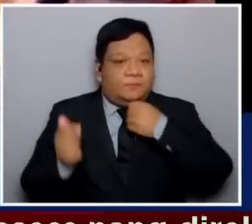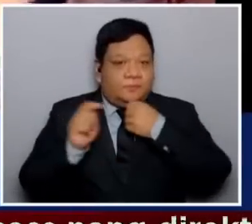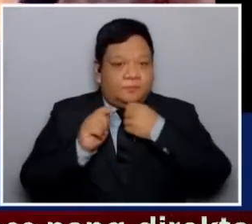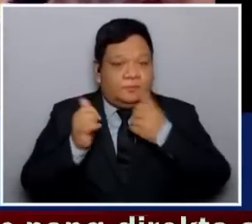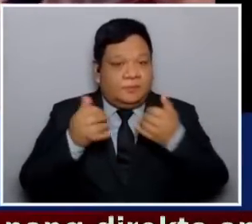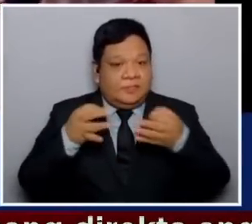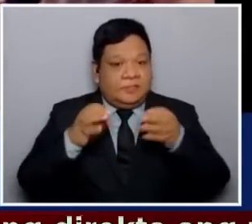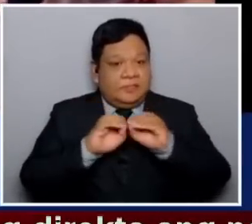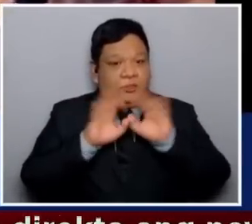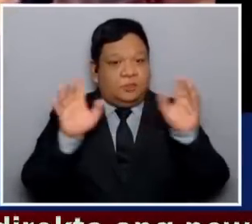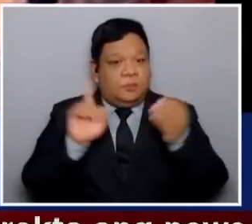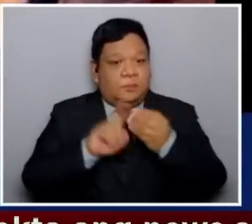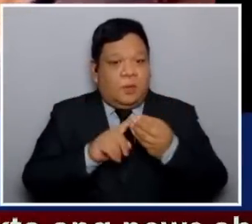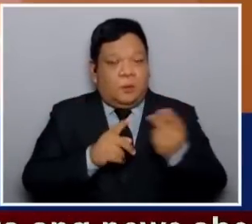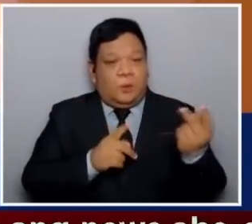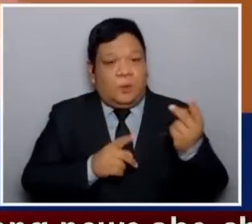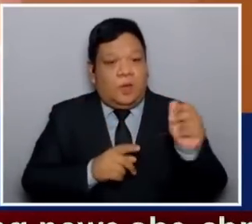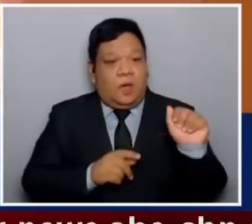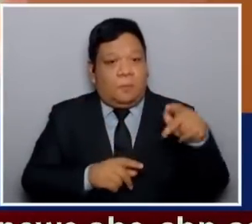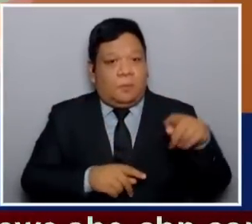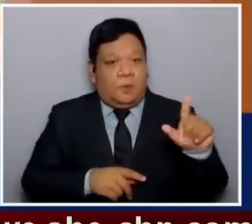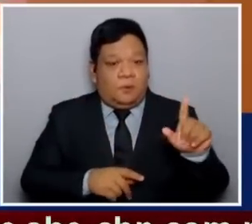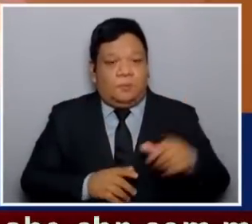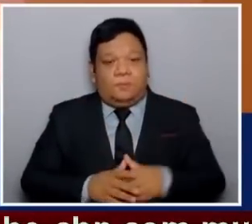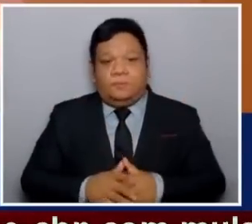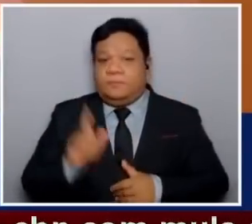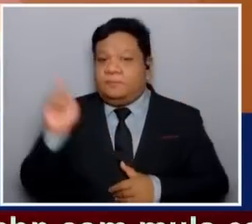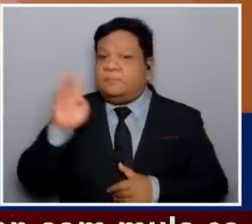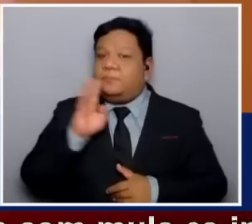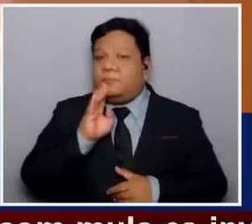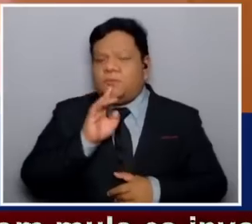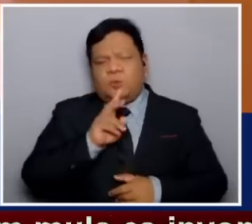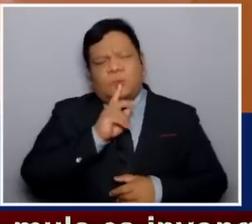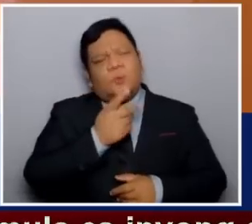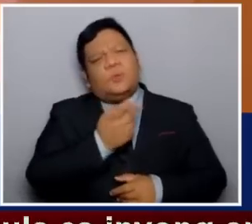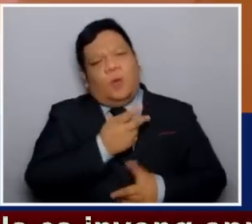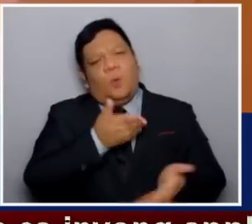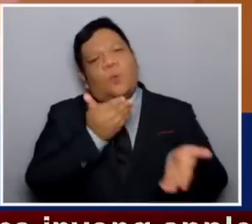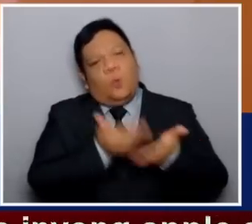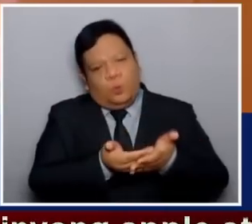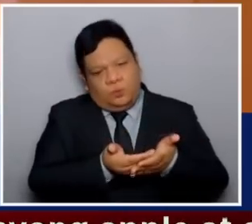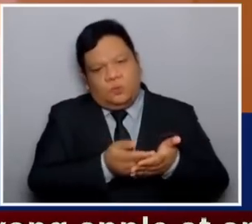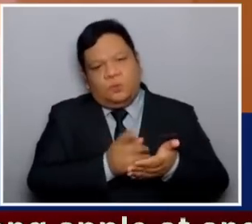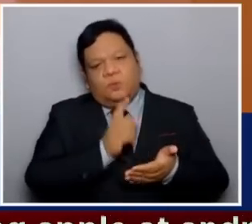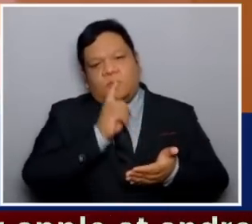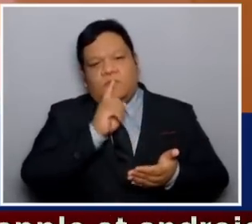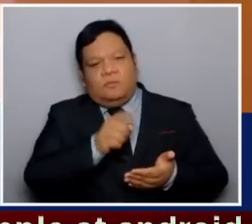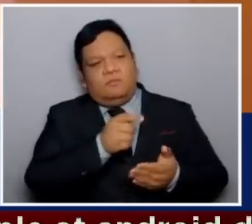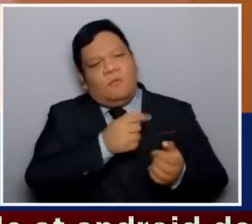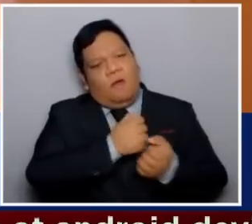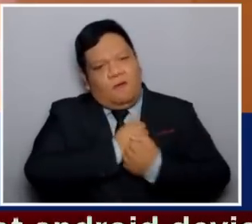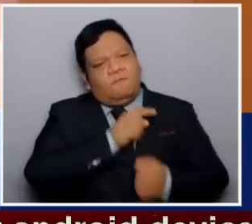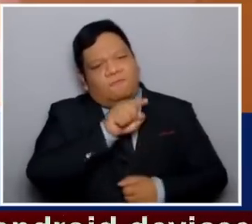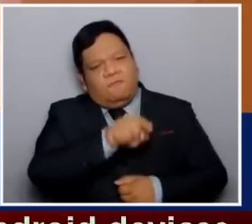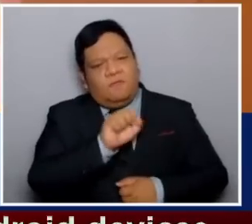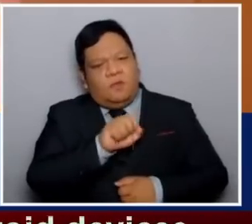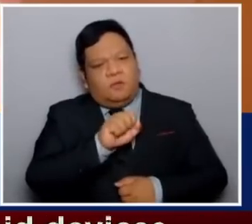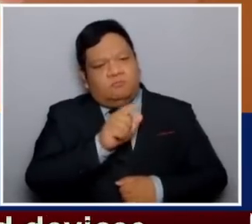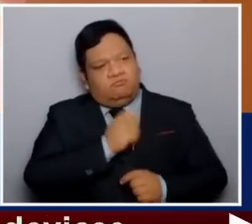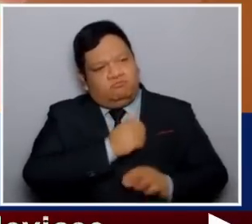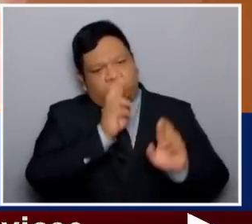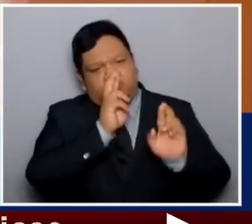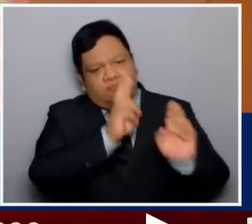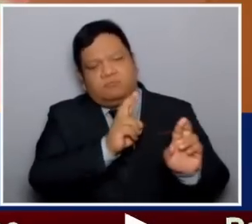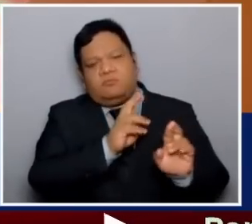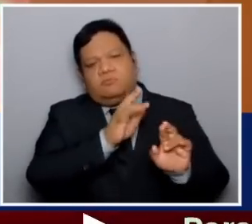App. Naging kayo ba? Hindi. Very close kami. I love the guy. I think he's, I respect him, I admire